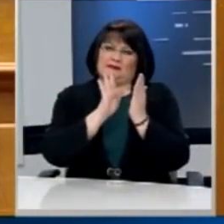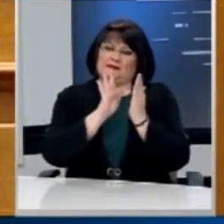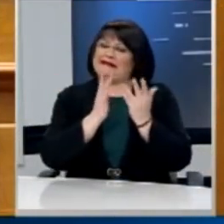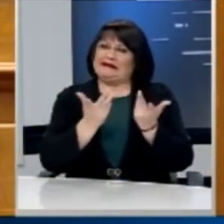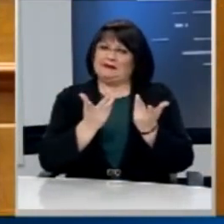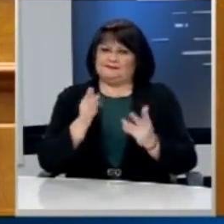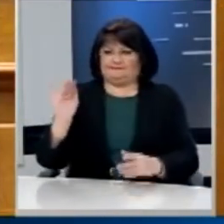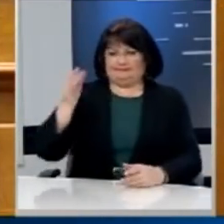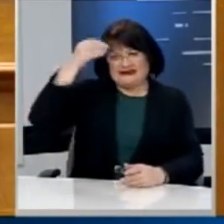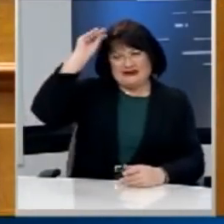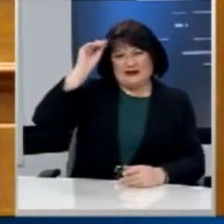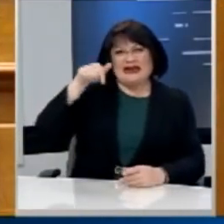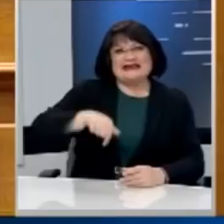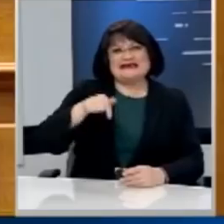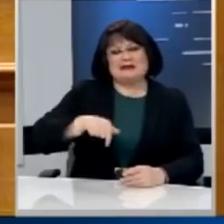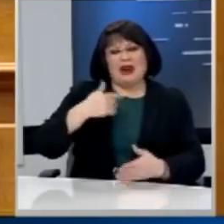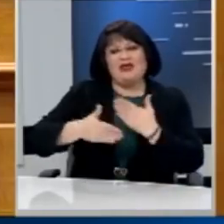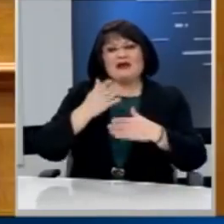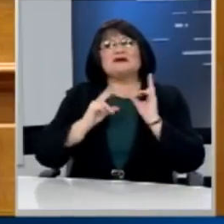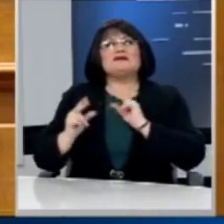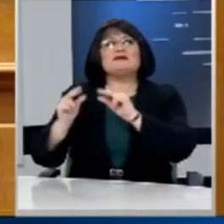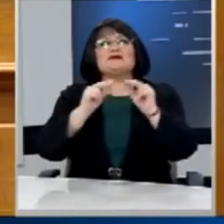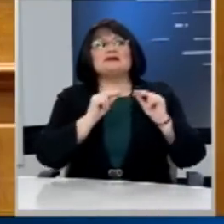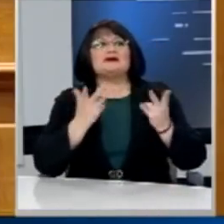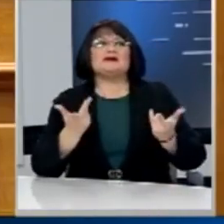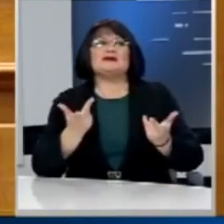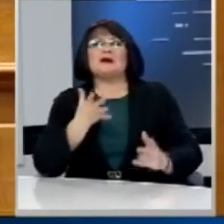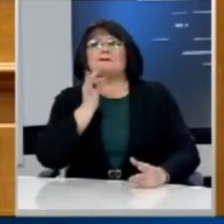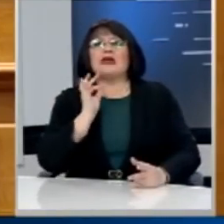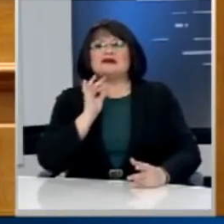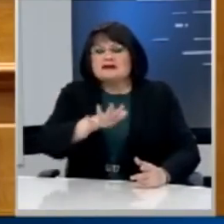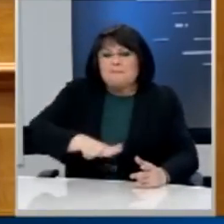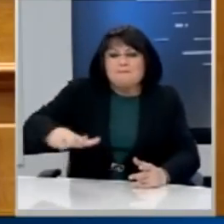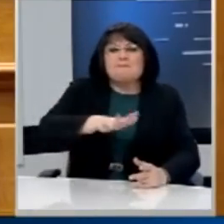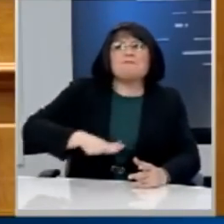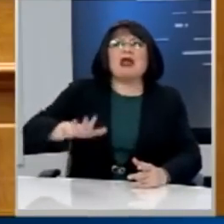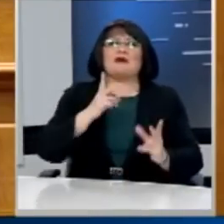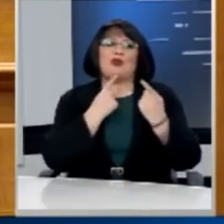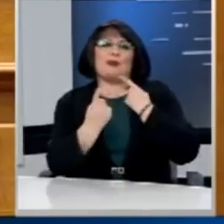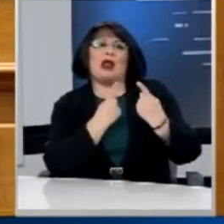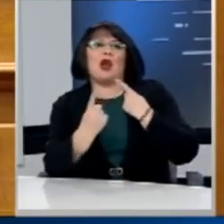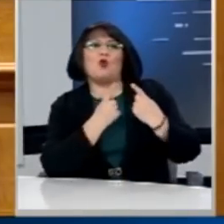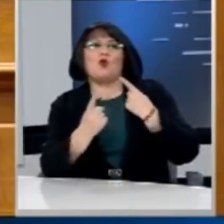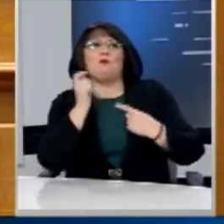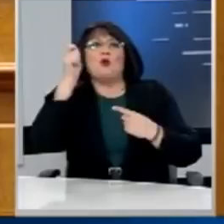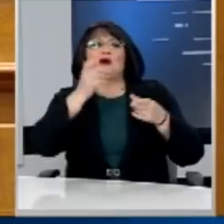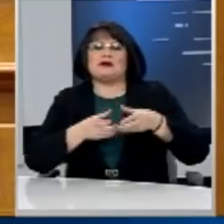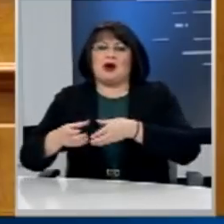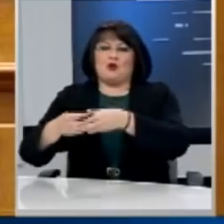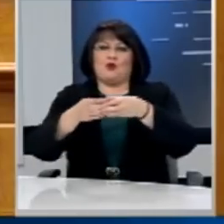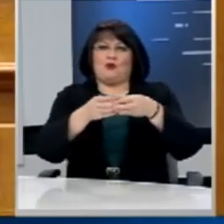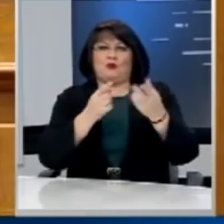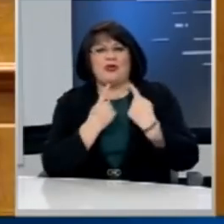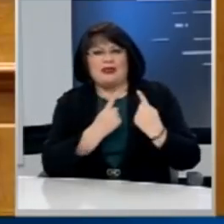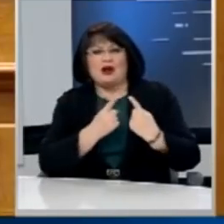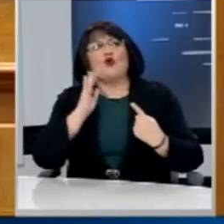Τσίπρα, την απόψινή διαδικασία στη Βουλή ως ένα πεδίο διαλόγου των πολιτικών δυνάμεων,